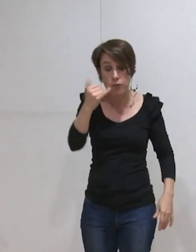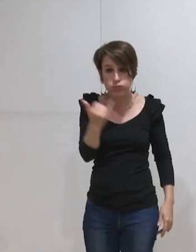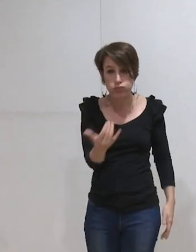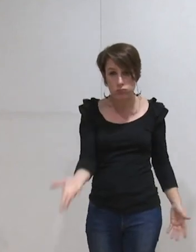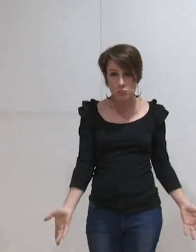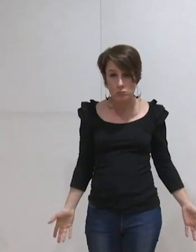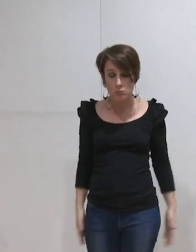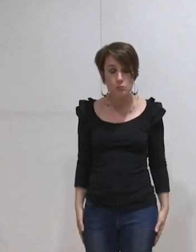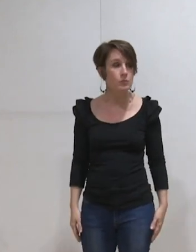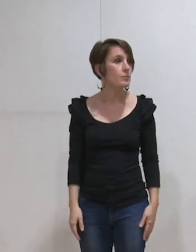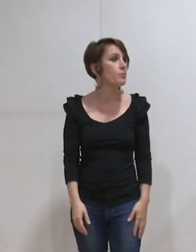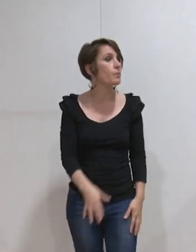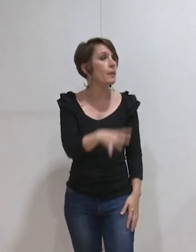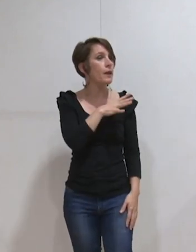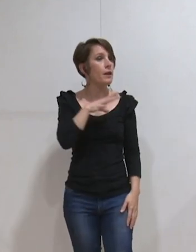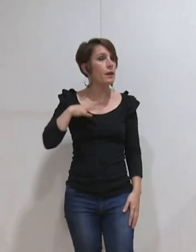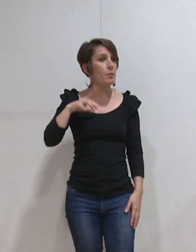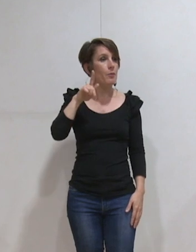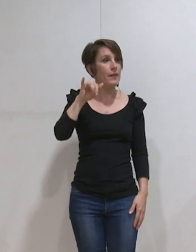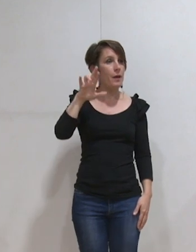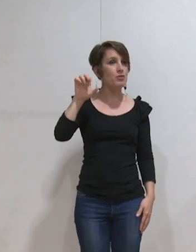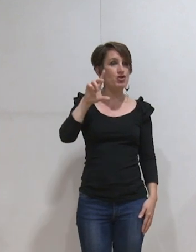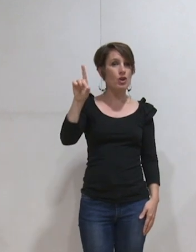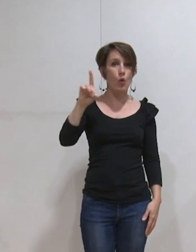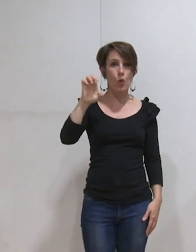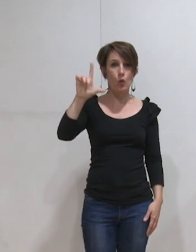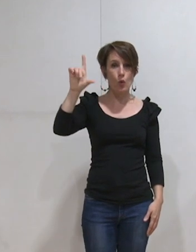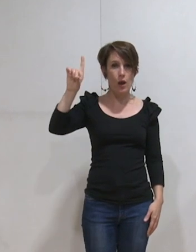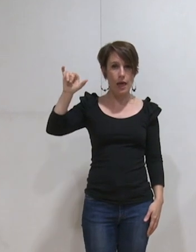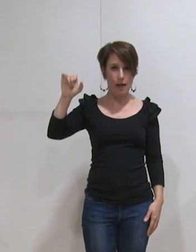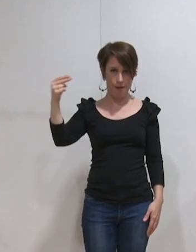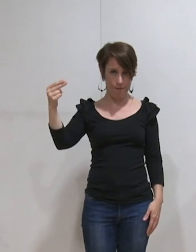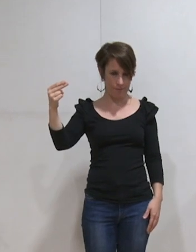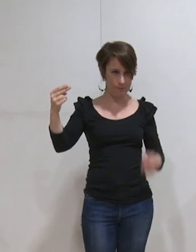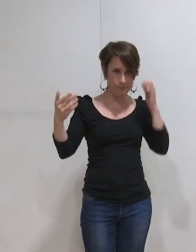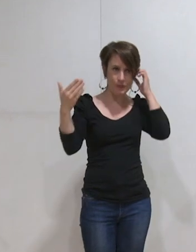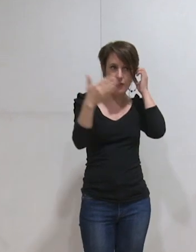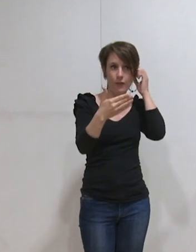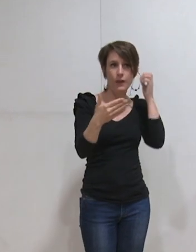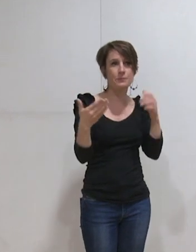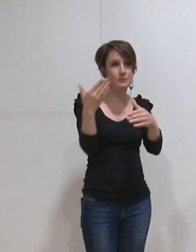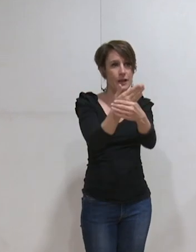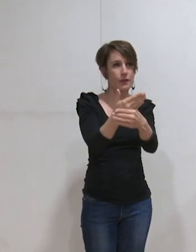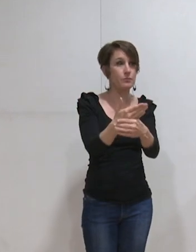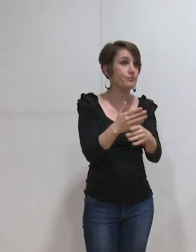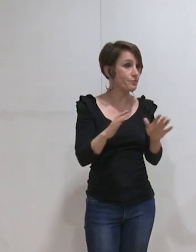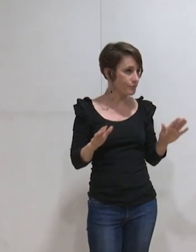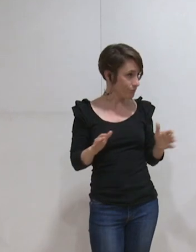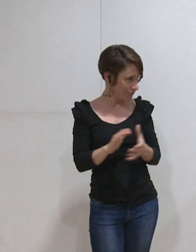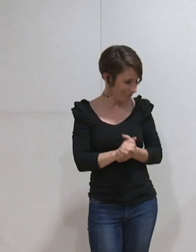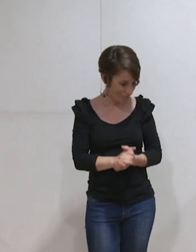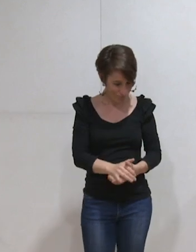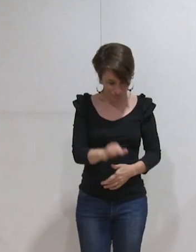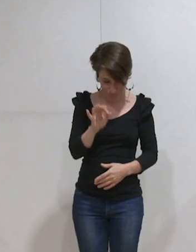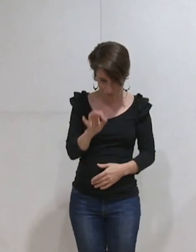ridicule madame girudelin oui B alor dans ce cas de figure on anticipe puisqu'il s'agit d'un séjour de